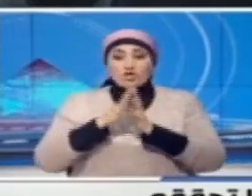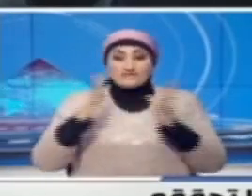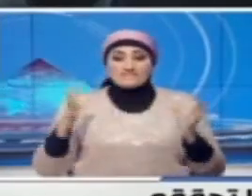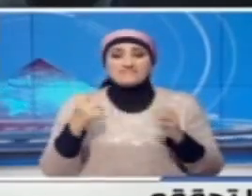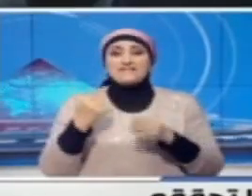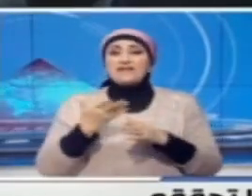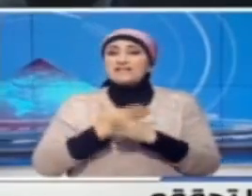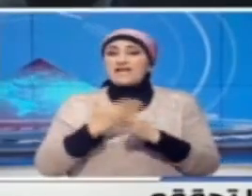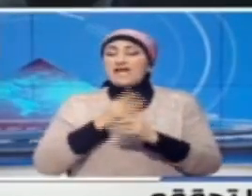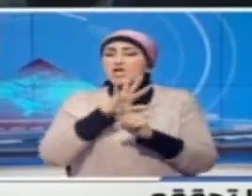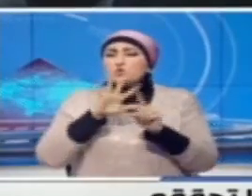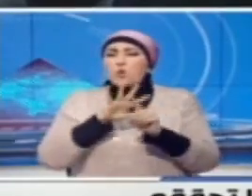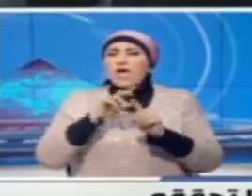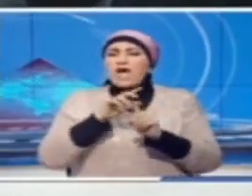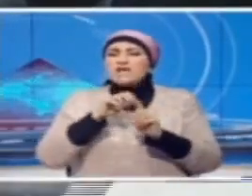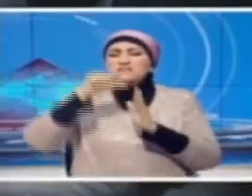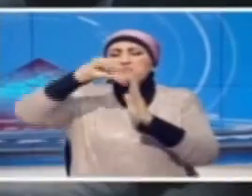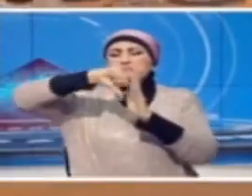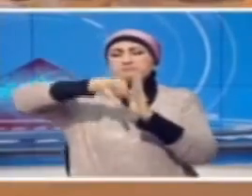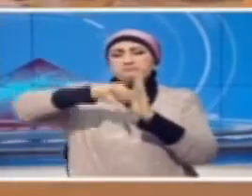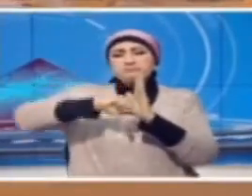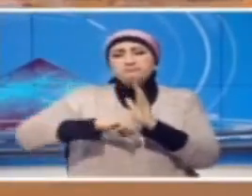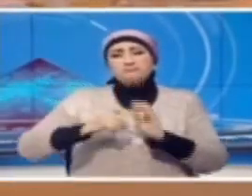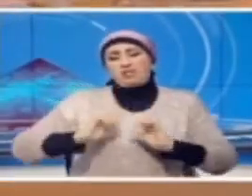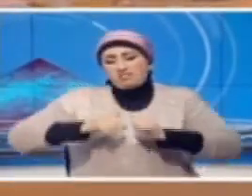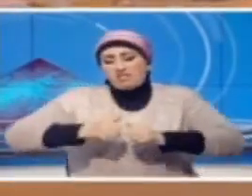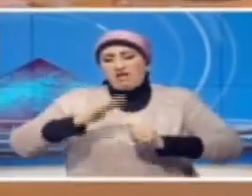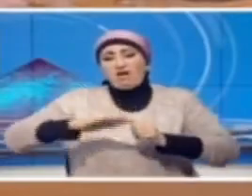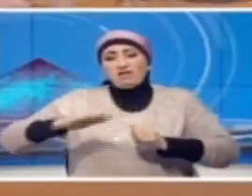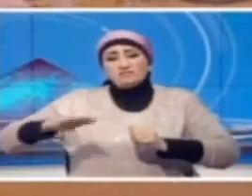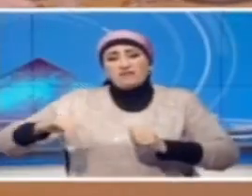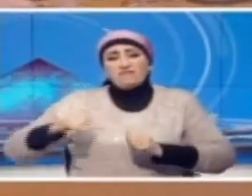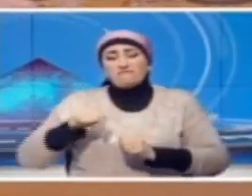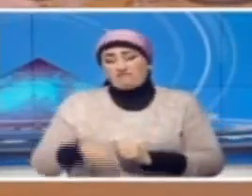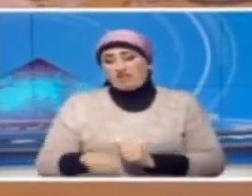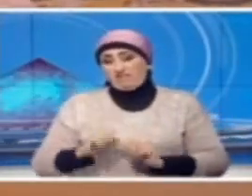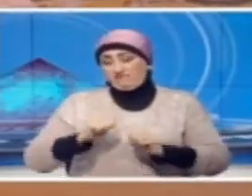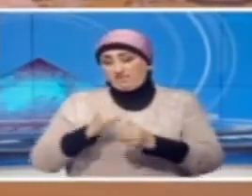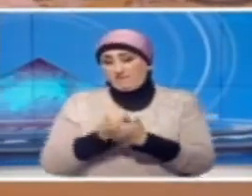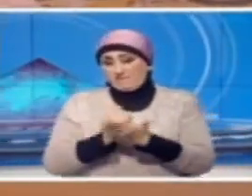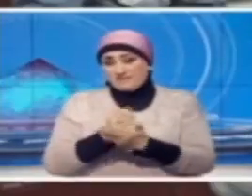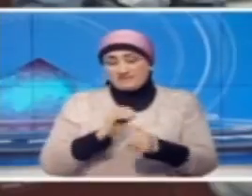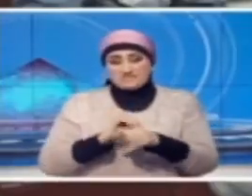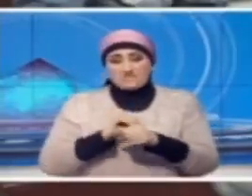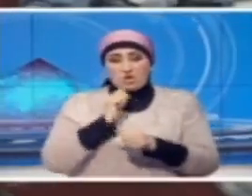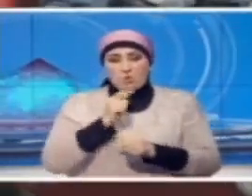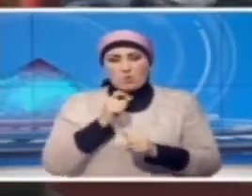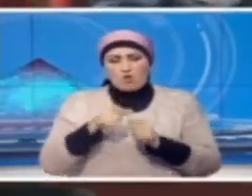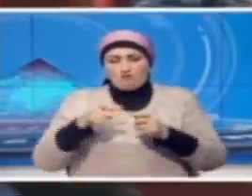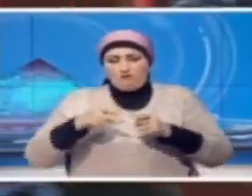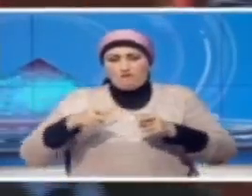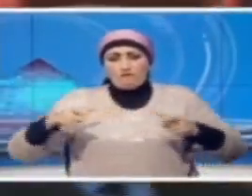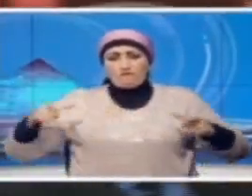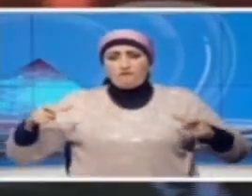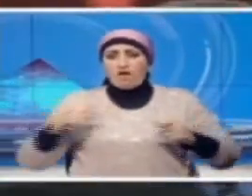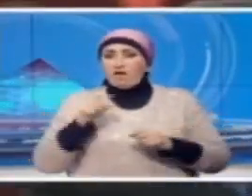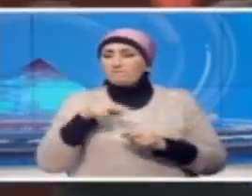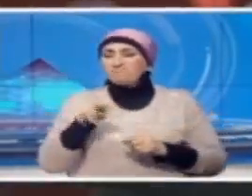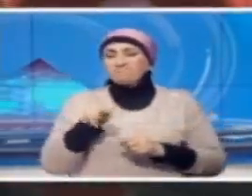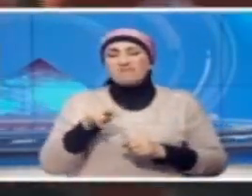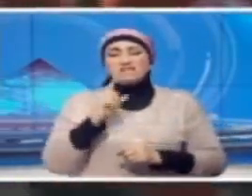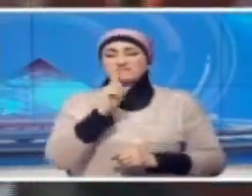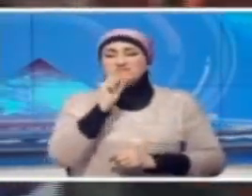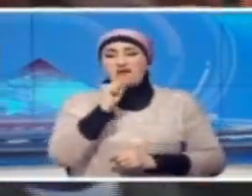ما يؤثر سلبا على نسبة التحاق الأطفال بالتعليم النظامي وزيادة الفجوة بين الجنسين. من